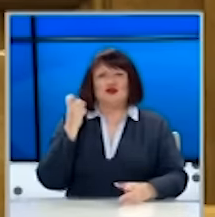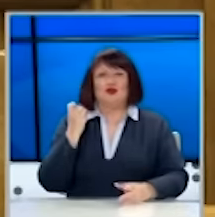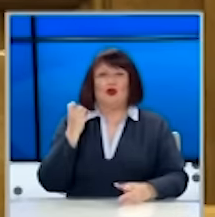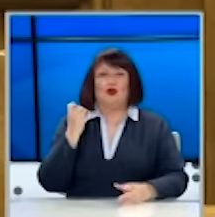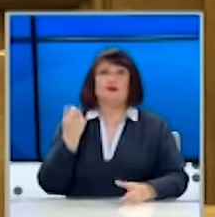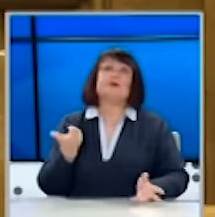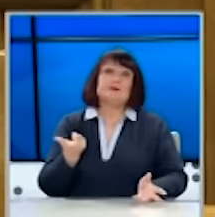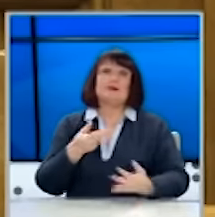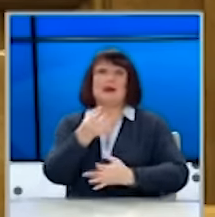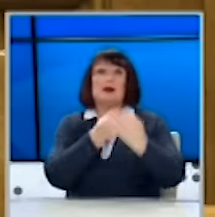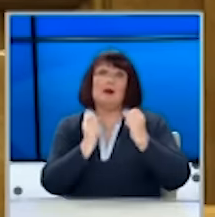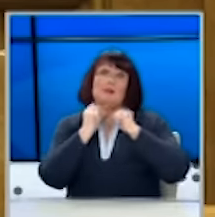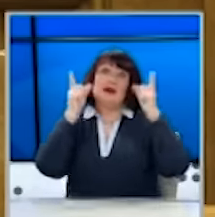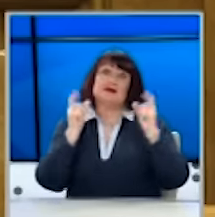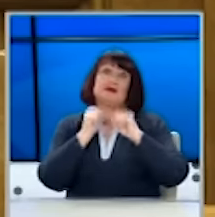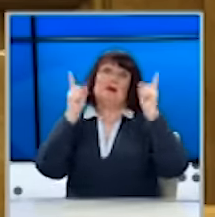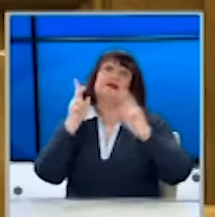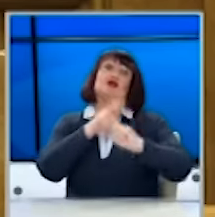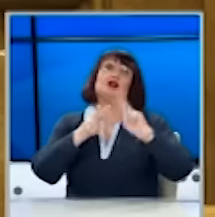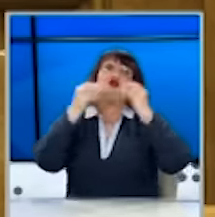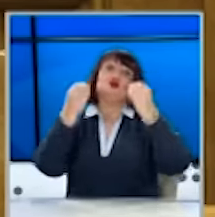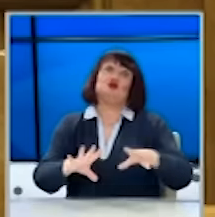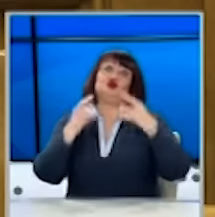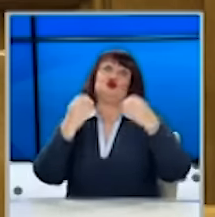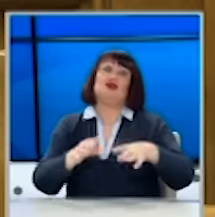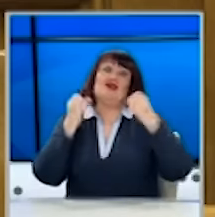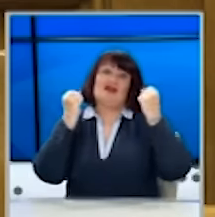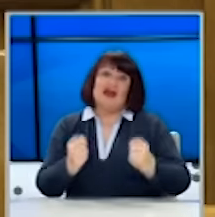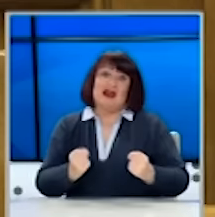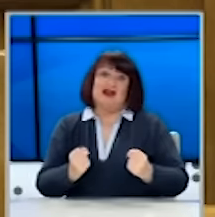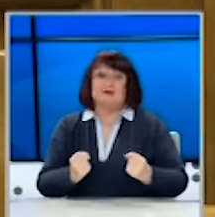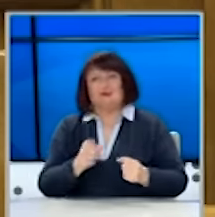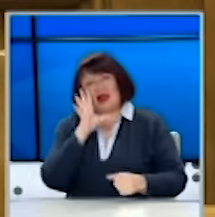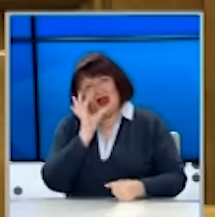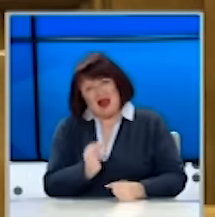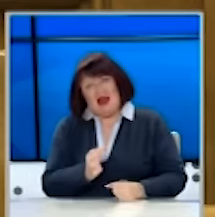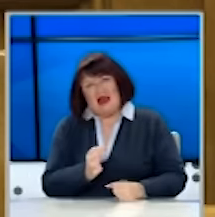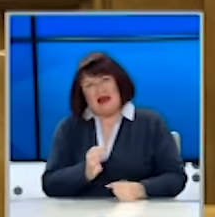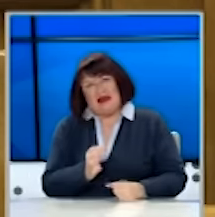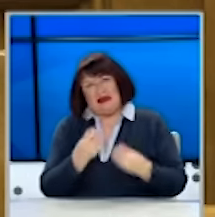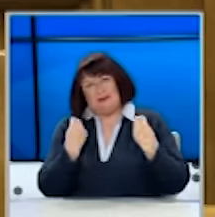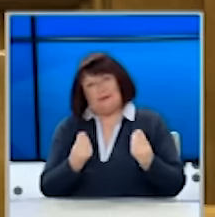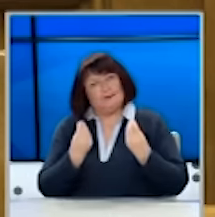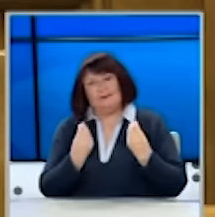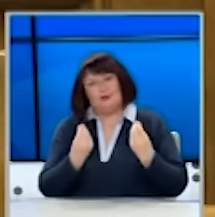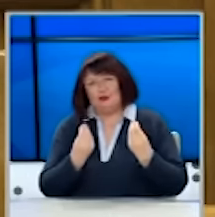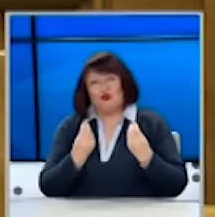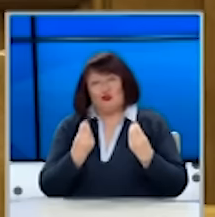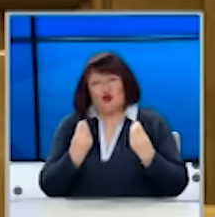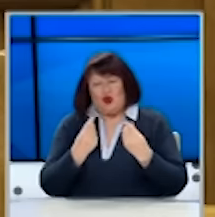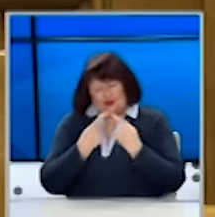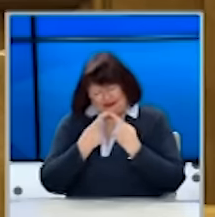και πάντοτε πρωτοφανή καιρικά φαινόμενα. Αλήθεια, πιο ακραίο καιρικό